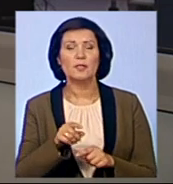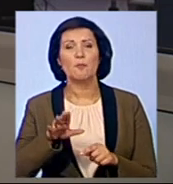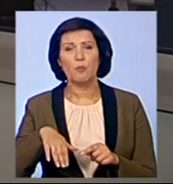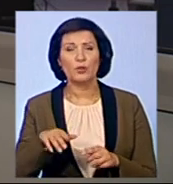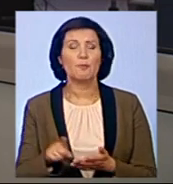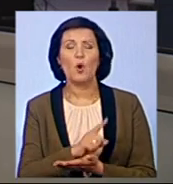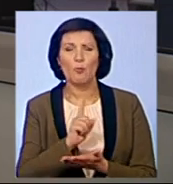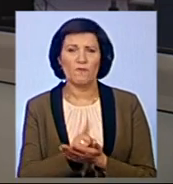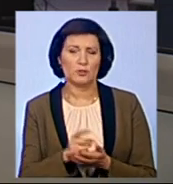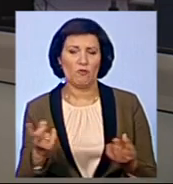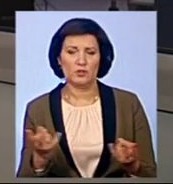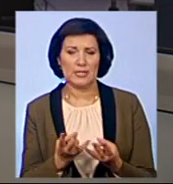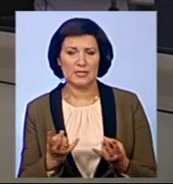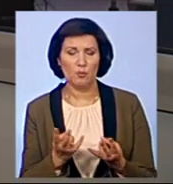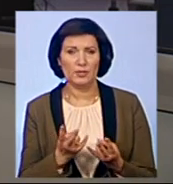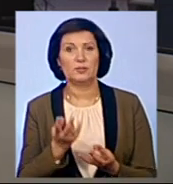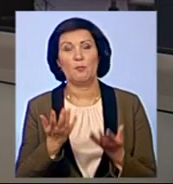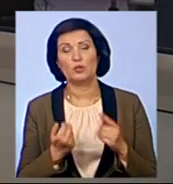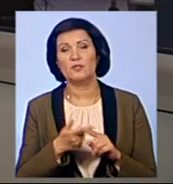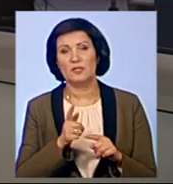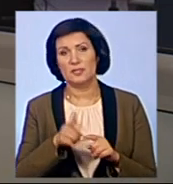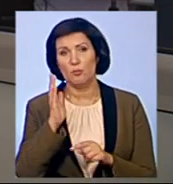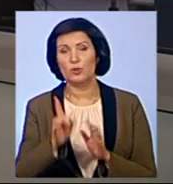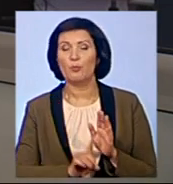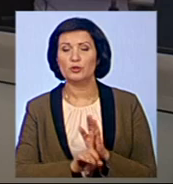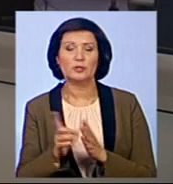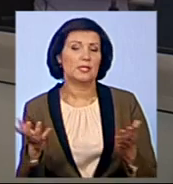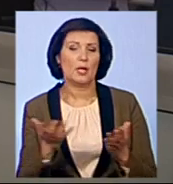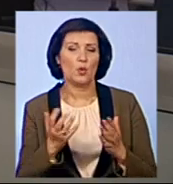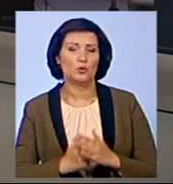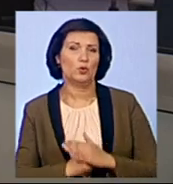потім обов'язково знадобиться. Можливо, це стане початком якоїсь основи.